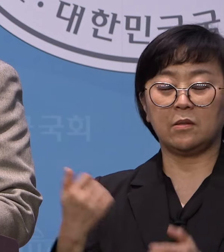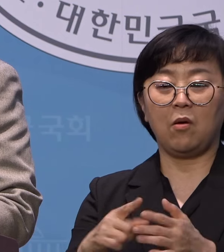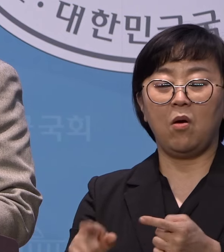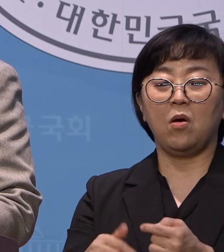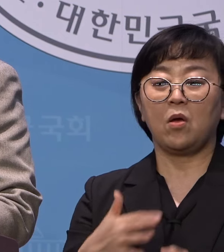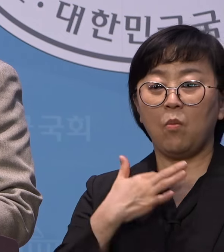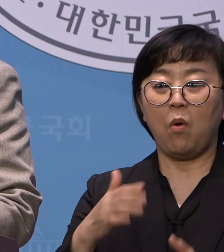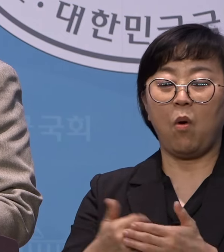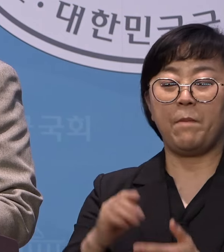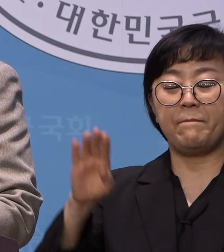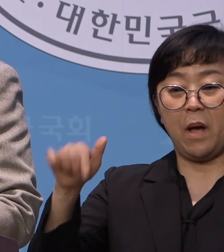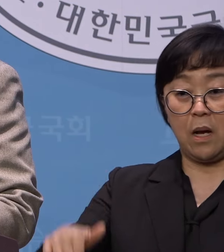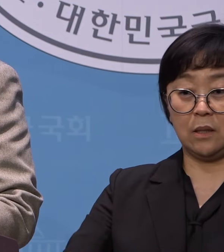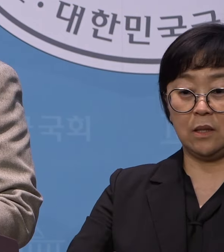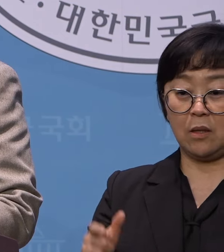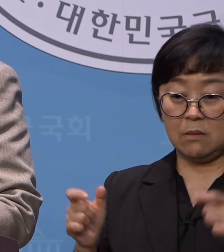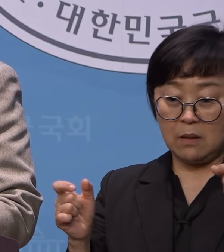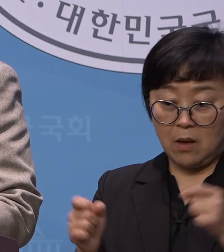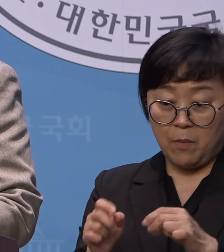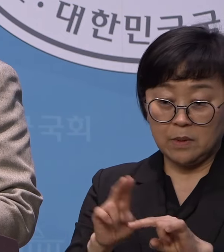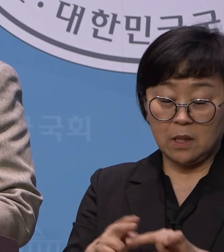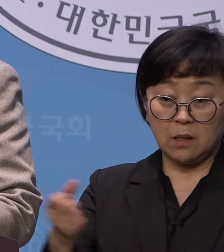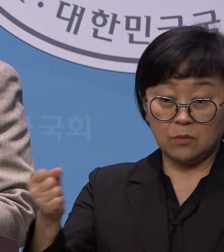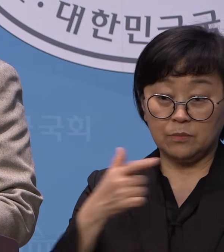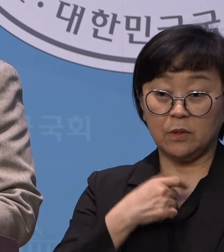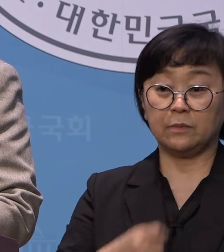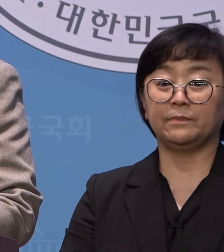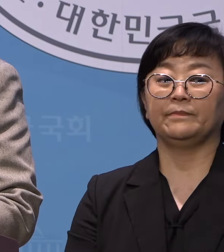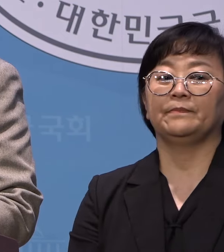옆에 한자리를 차지하려고 합니까?